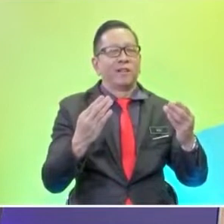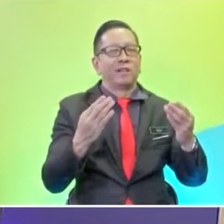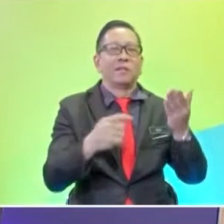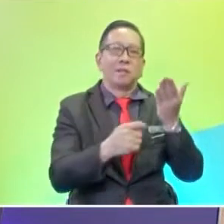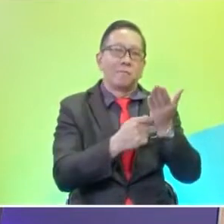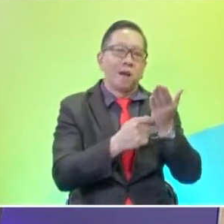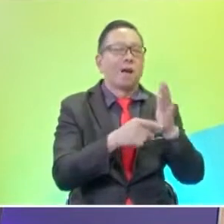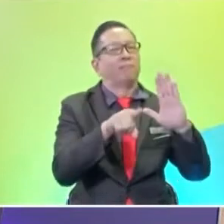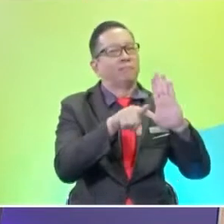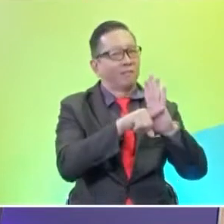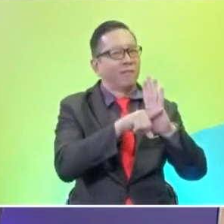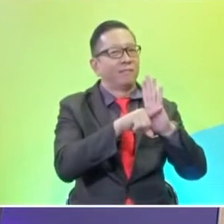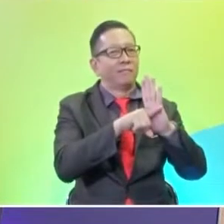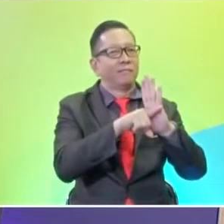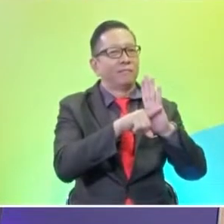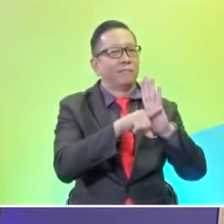kita